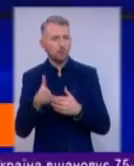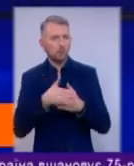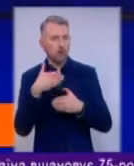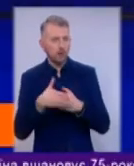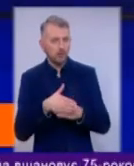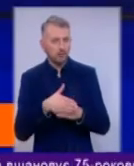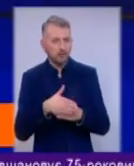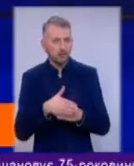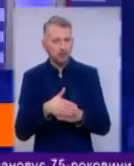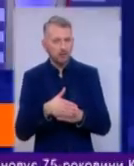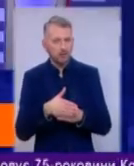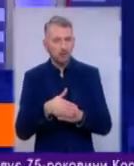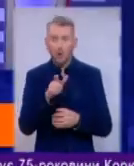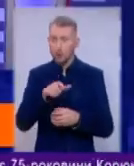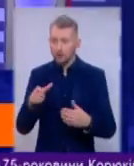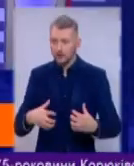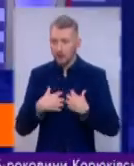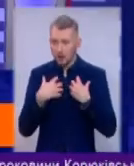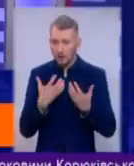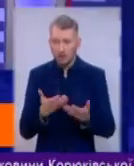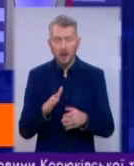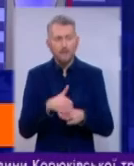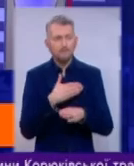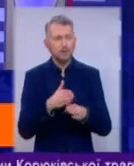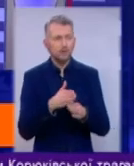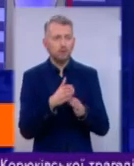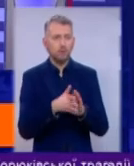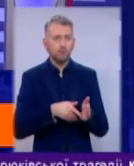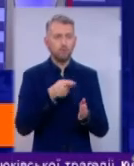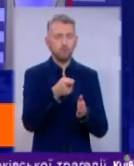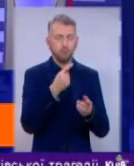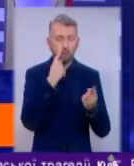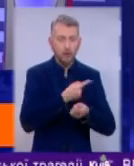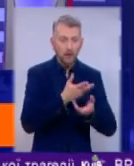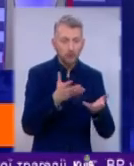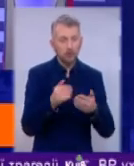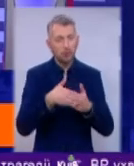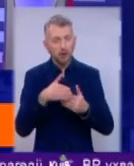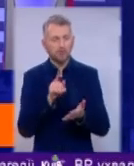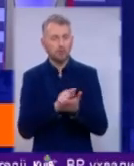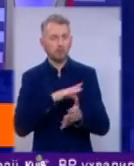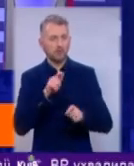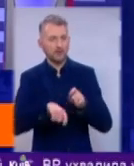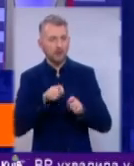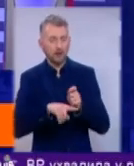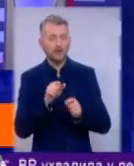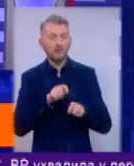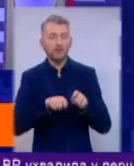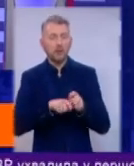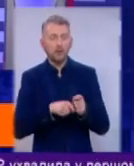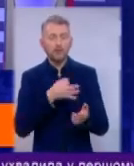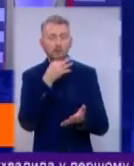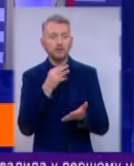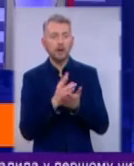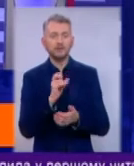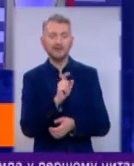останнє, покарання. Ні, люди злякалися. Між подачею і покарання має бути ключова перевірка. За перевірку відповідає Національна агенція запобігання